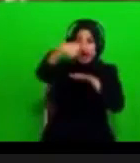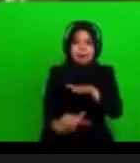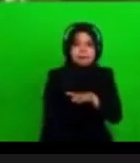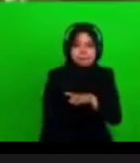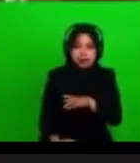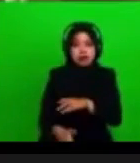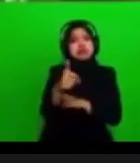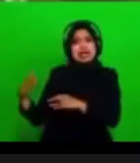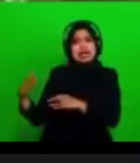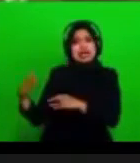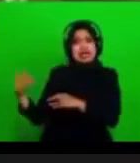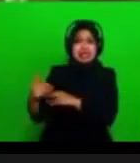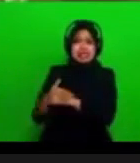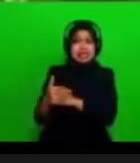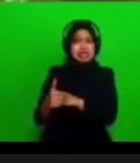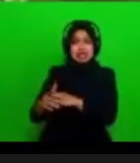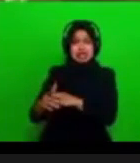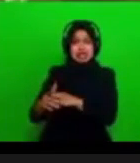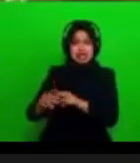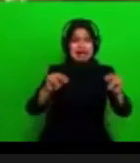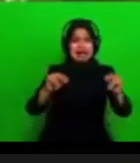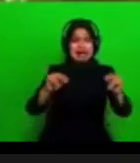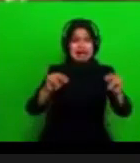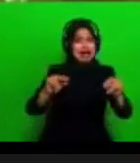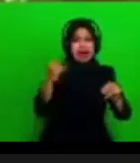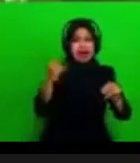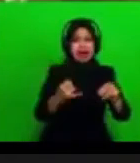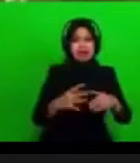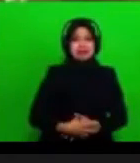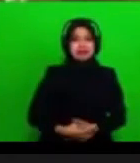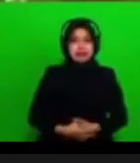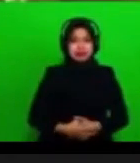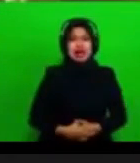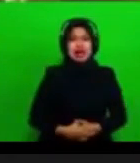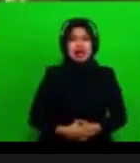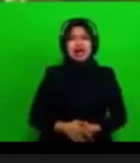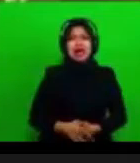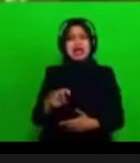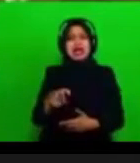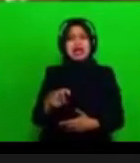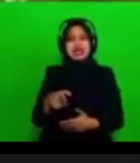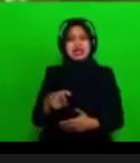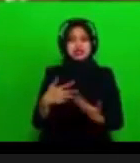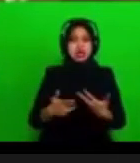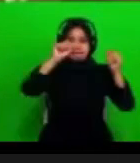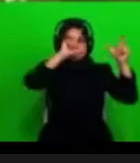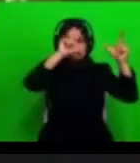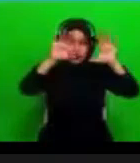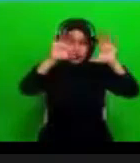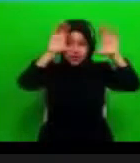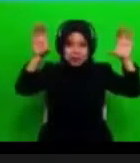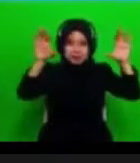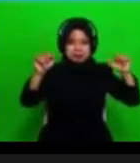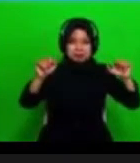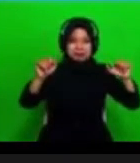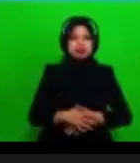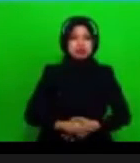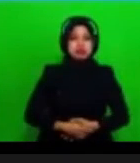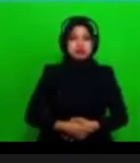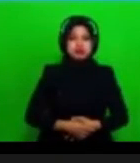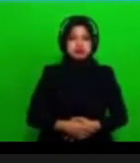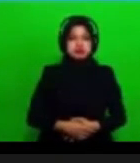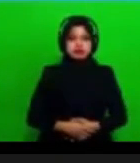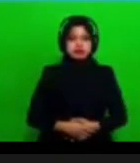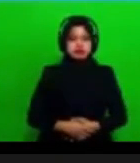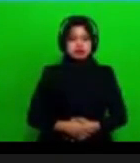ujiannya itu nyelam atau berenang, pasti yang ikan itu kera itu kalah dari ikan. Nah ini yang one size fit all ini yang harus kita